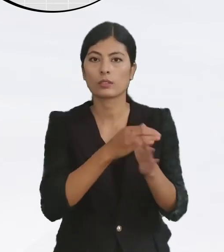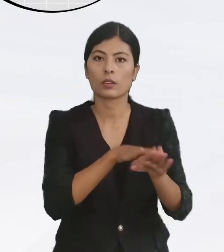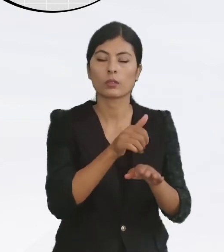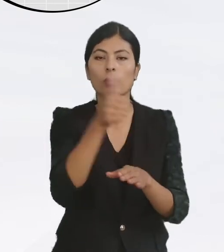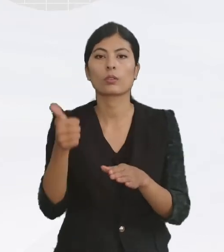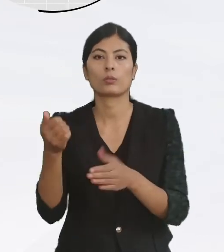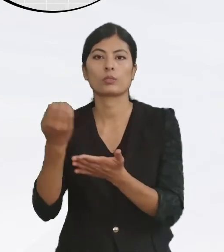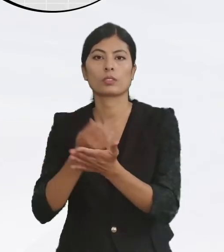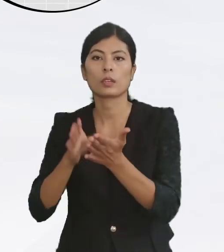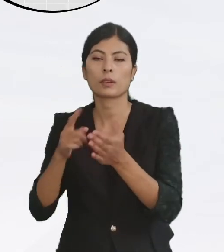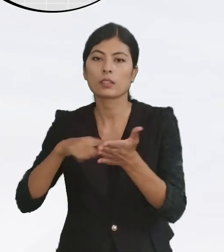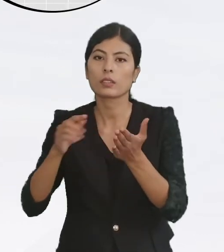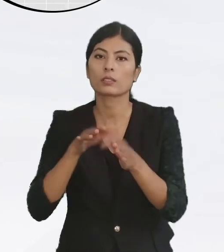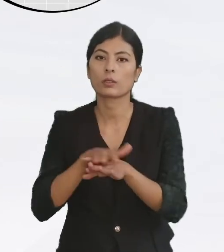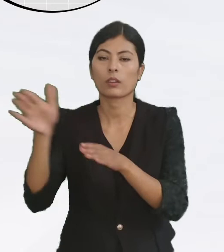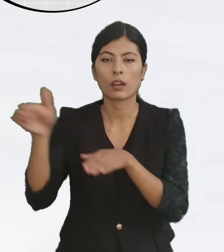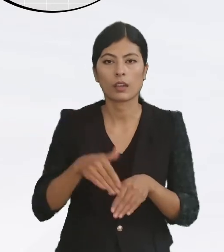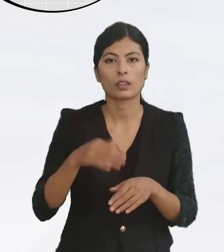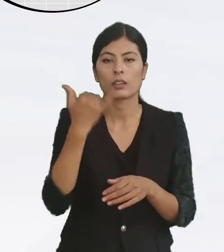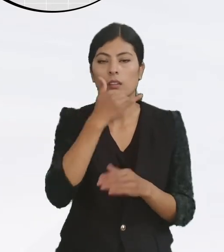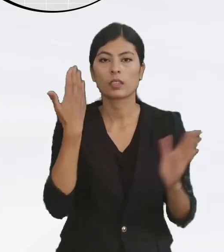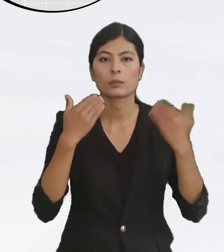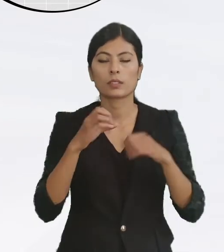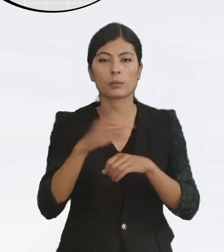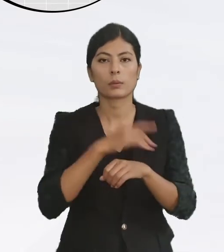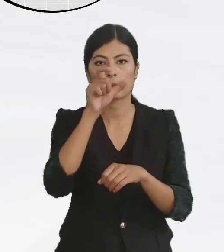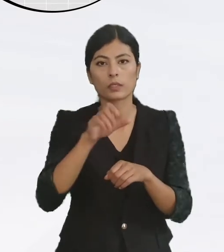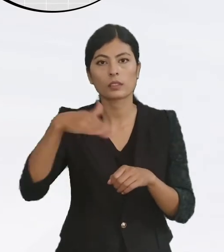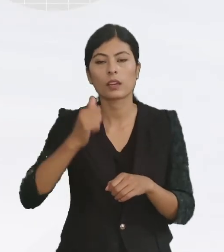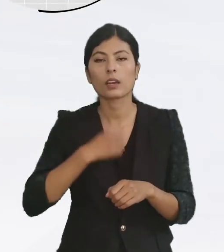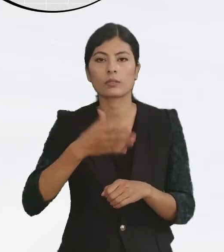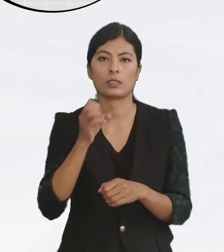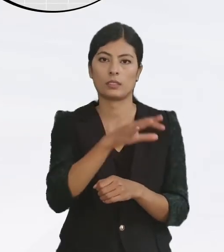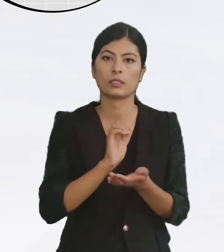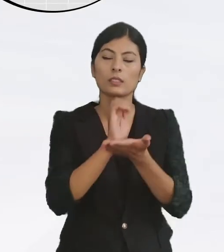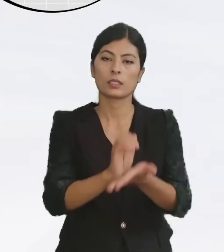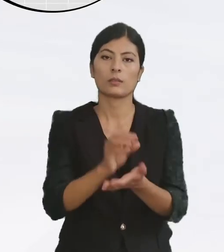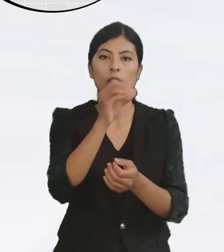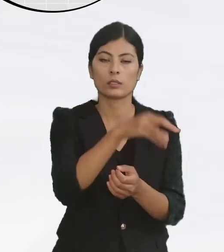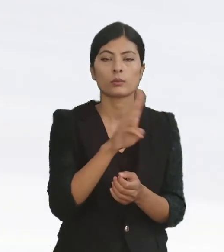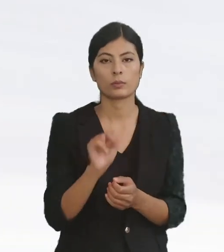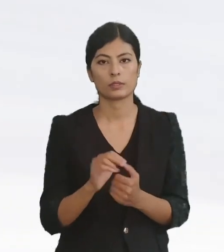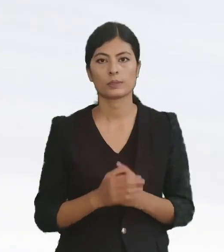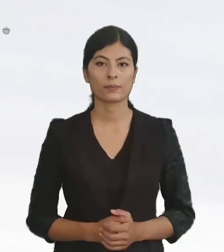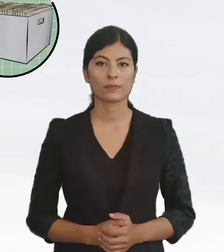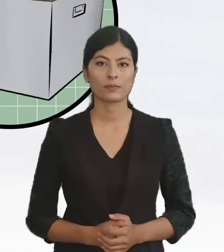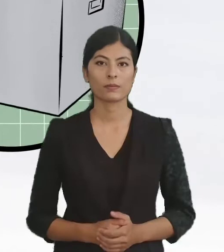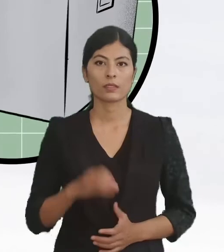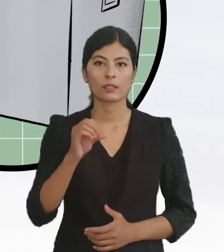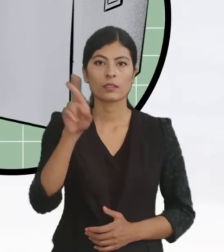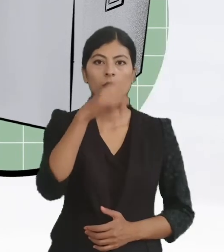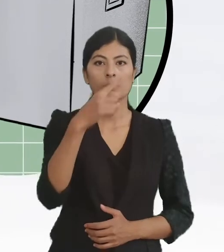वा संस्थाबाट सिफारिस भएर आएको लैङ्गिक हिंसा प्रभावित मान्छेकन आफूले प्रदान गर्ने सेवा उपलब्ध गराउनु पर्दो